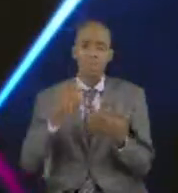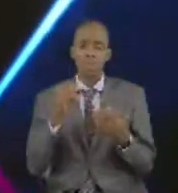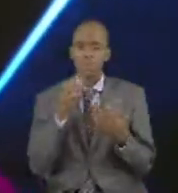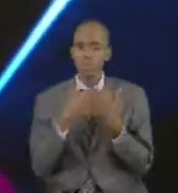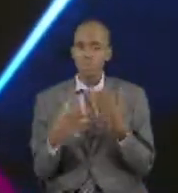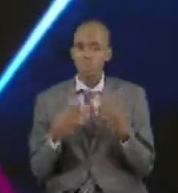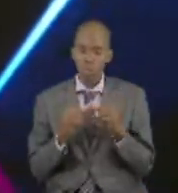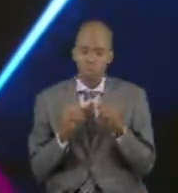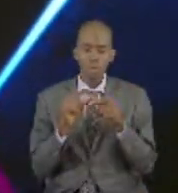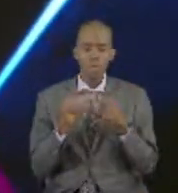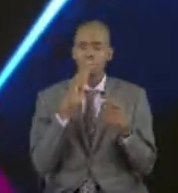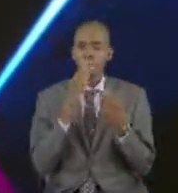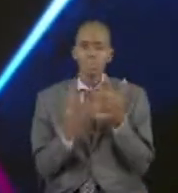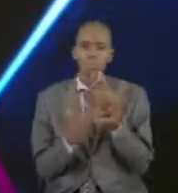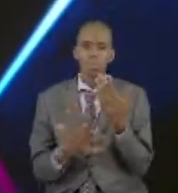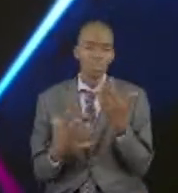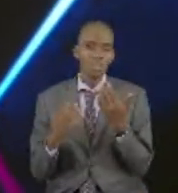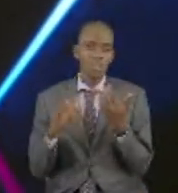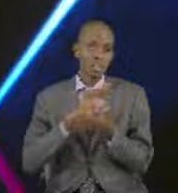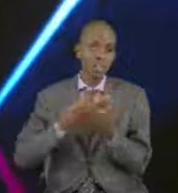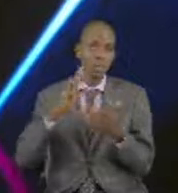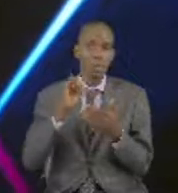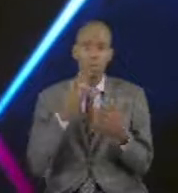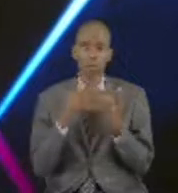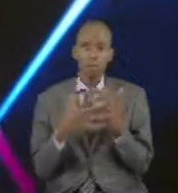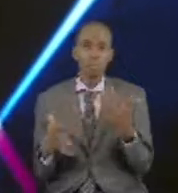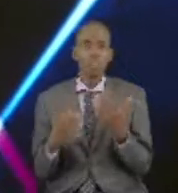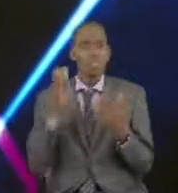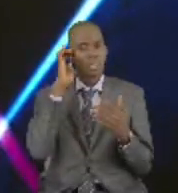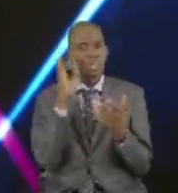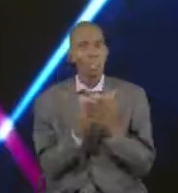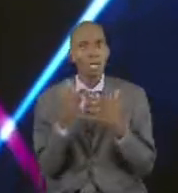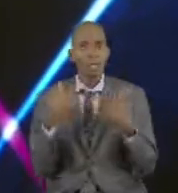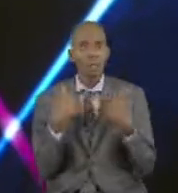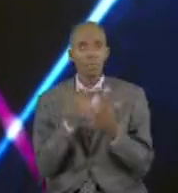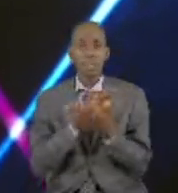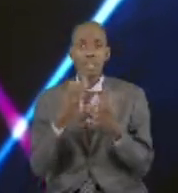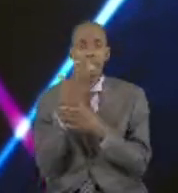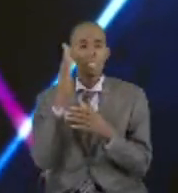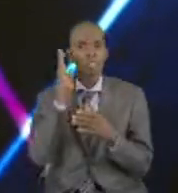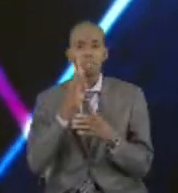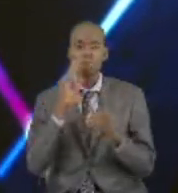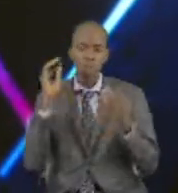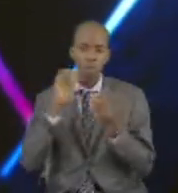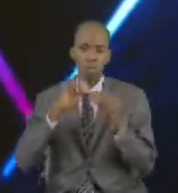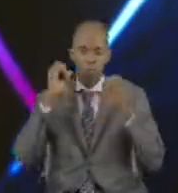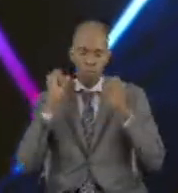demeurez pur, c'est consacré, celui qui a les mains pures se fortifie de plus en plus.